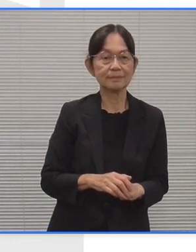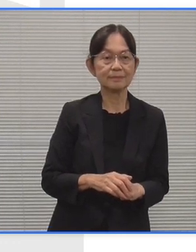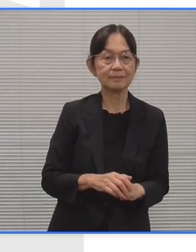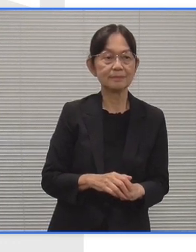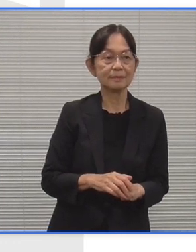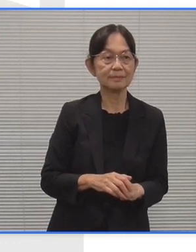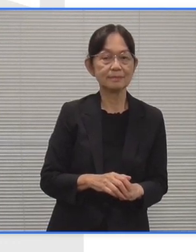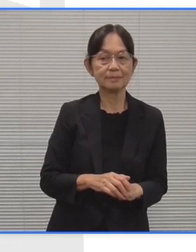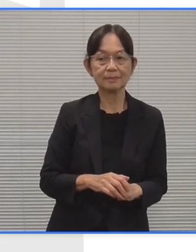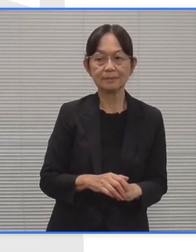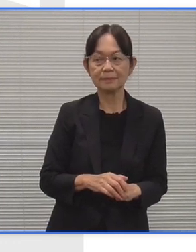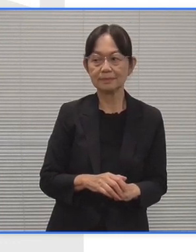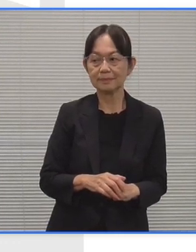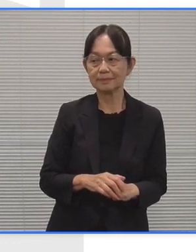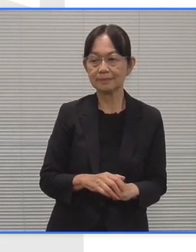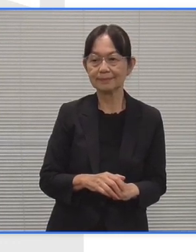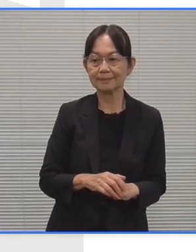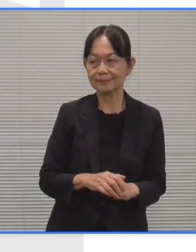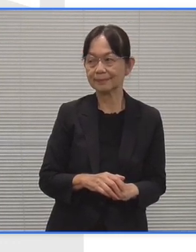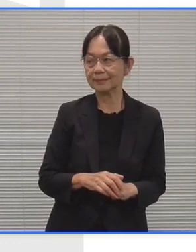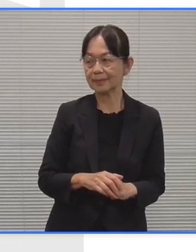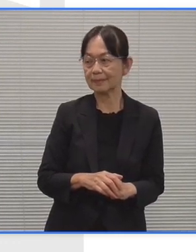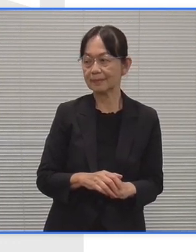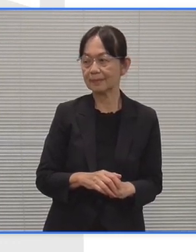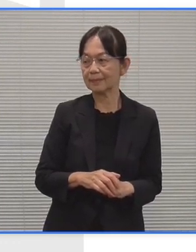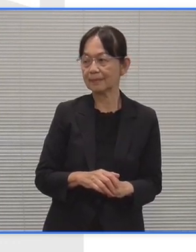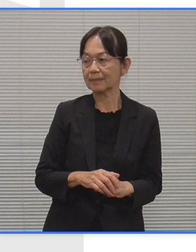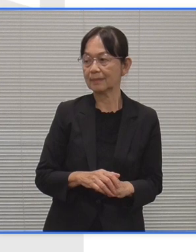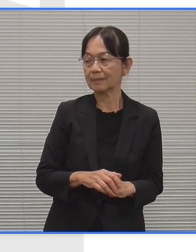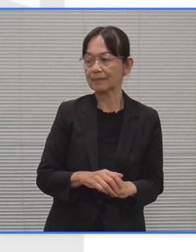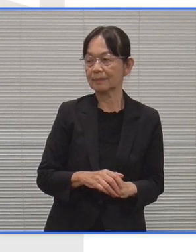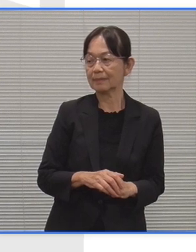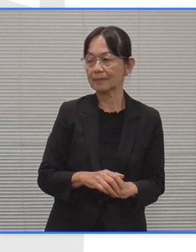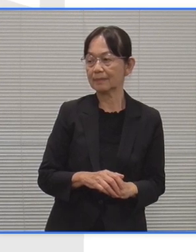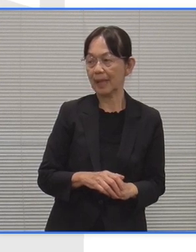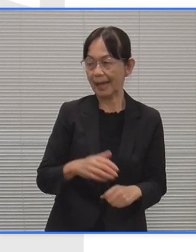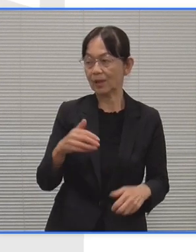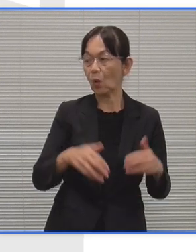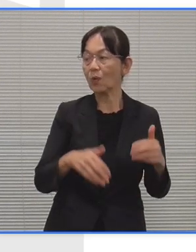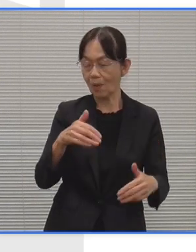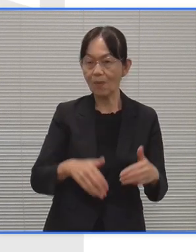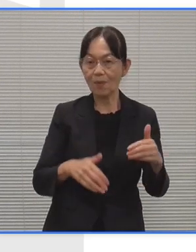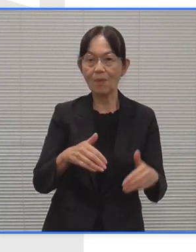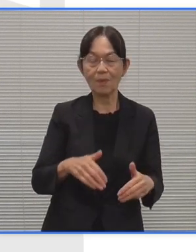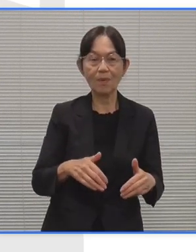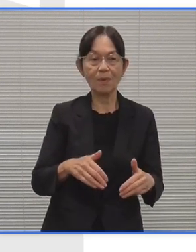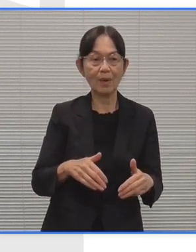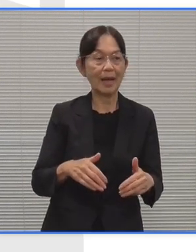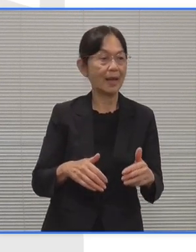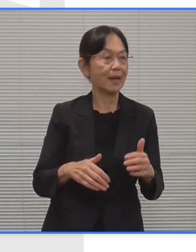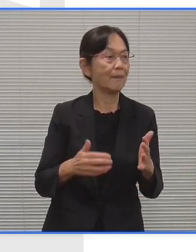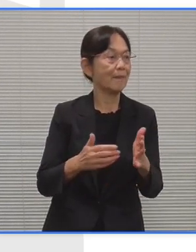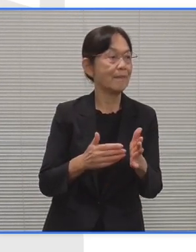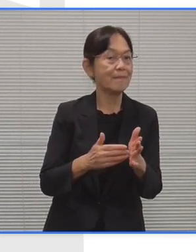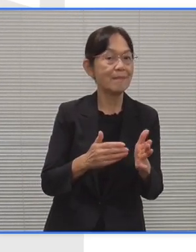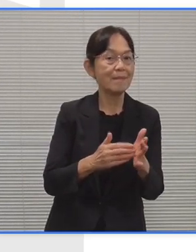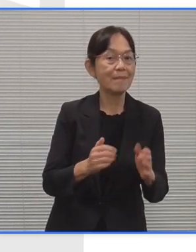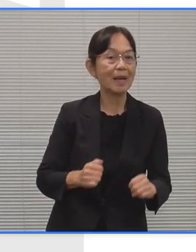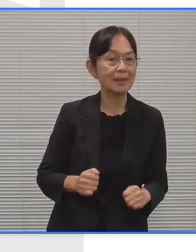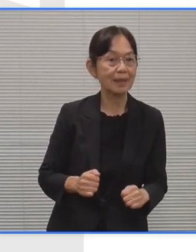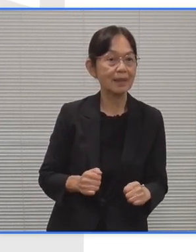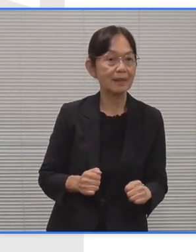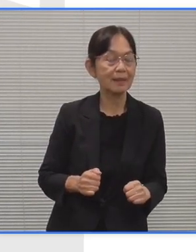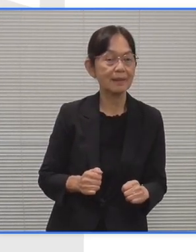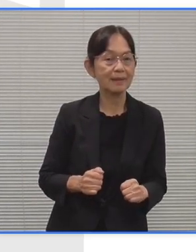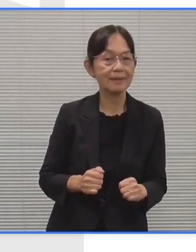人1回3票までですとか、私の区民の方のみという制限があるかと思うんですが、その重複を避